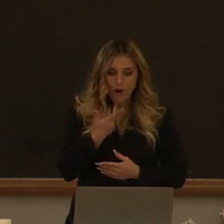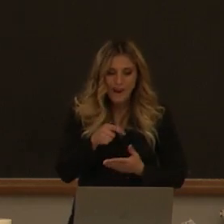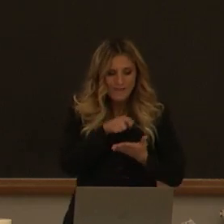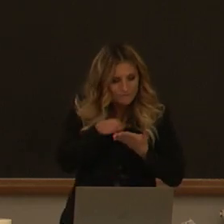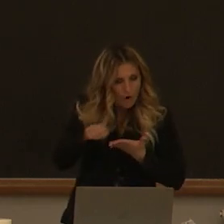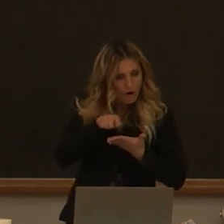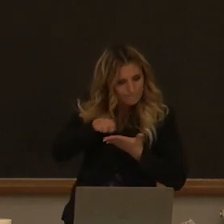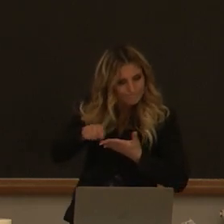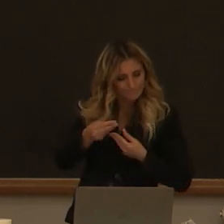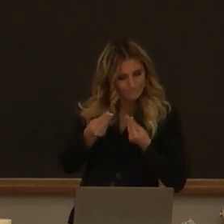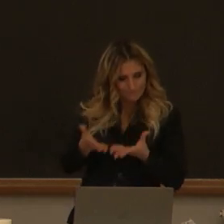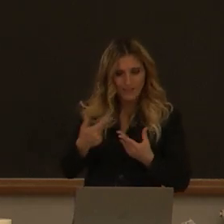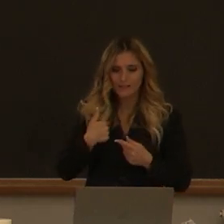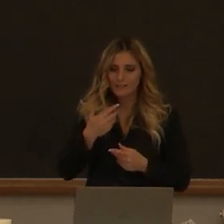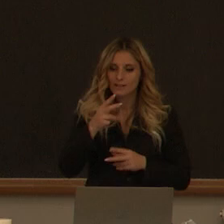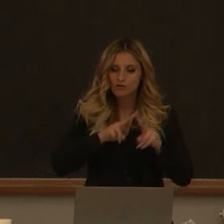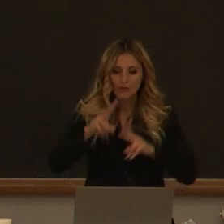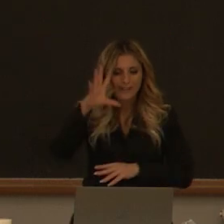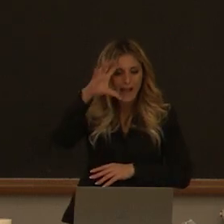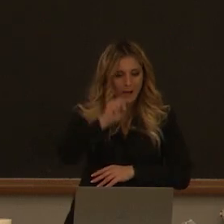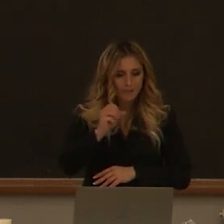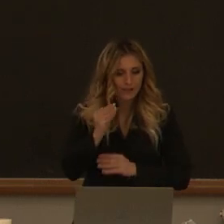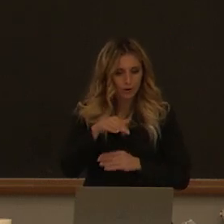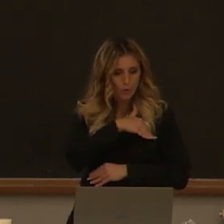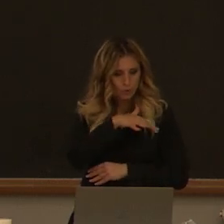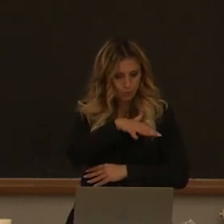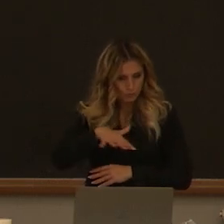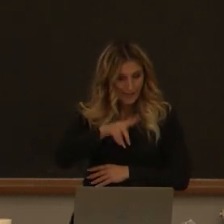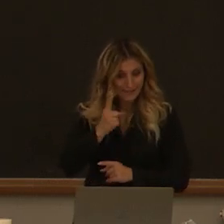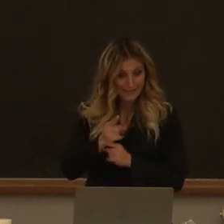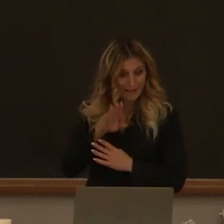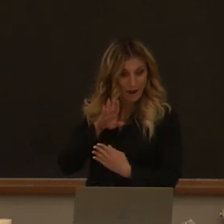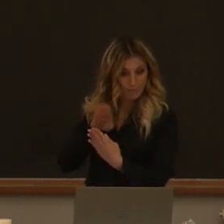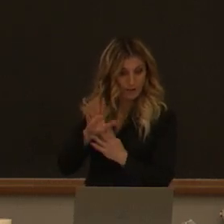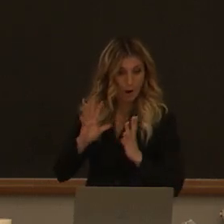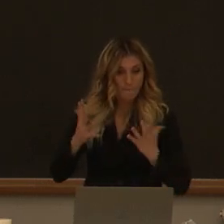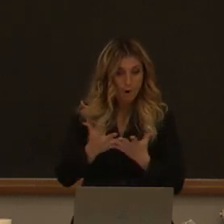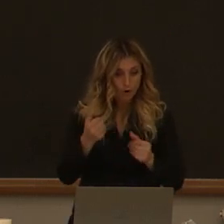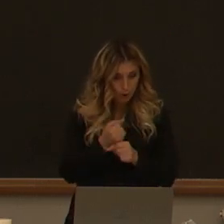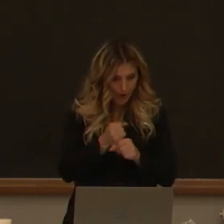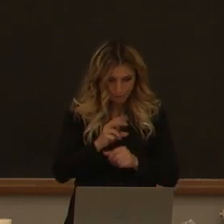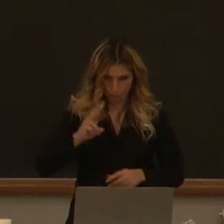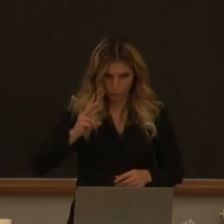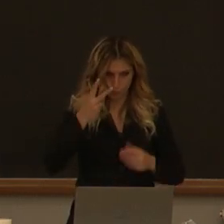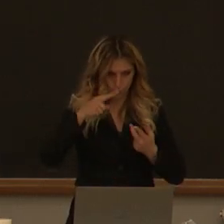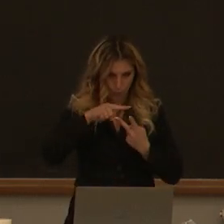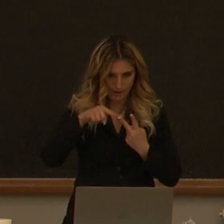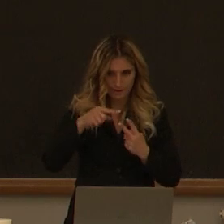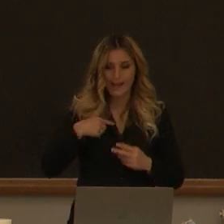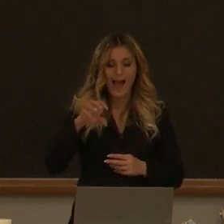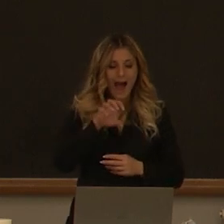possibile brevissimamente, è cercare di far capire ai nostri ragazzi che si affacciano al mondo del lavoro due cose. Uno, l'Abruzzo, Regione